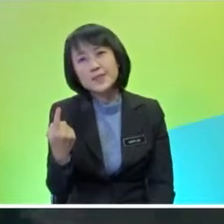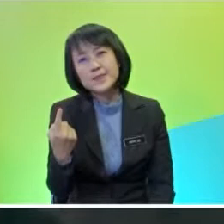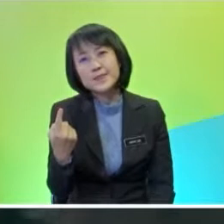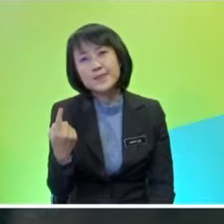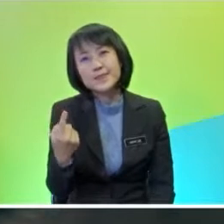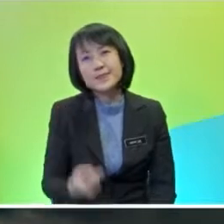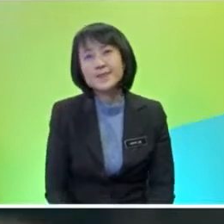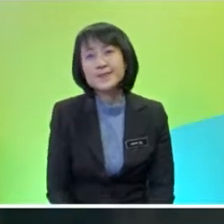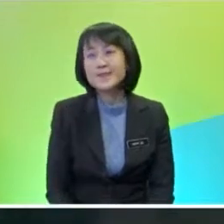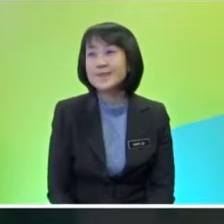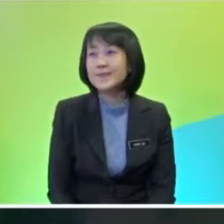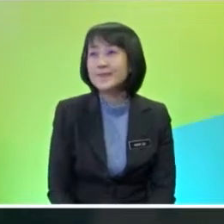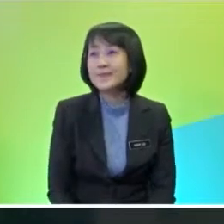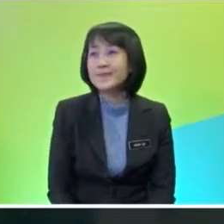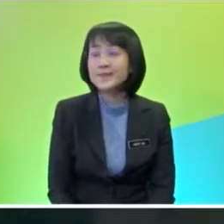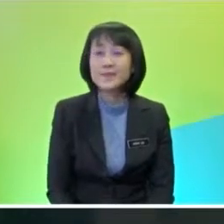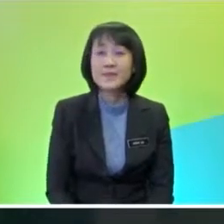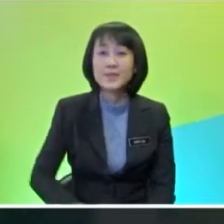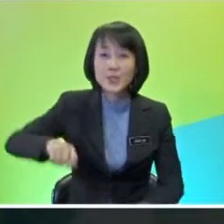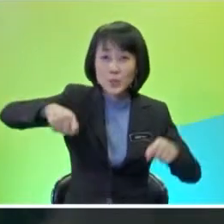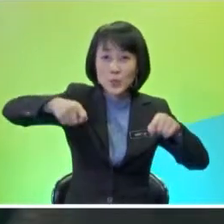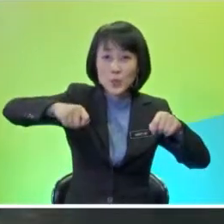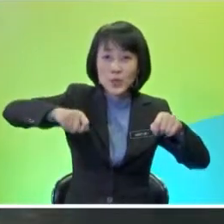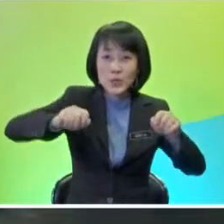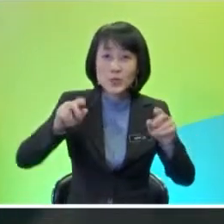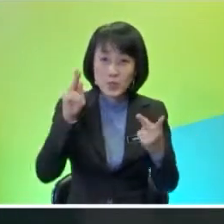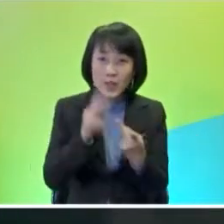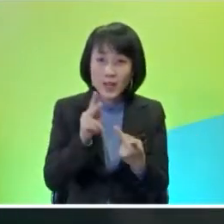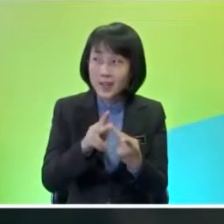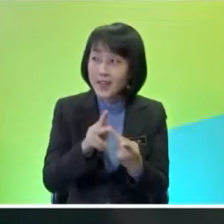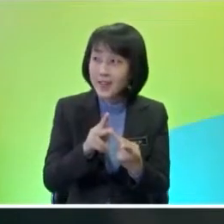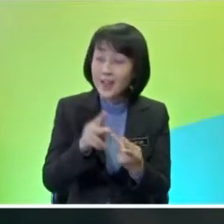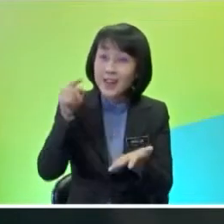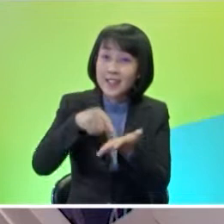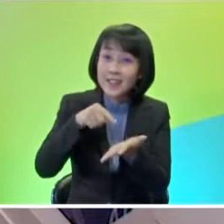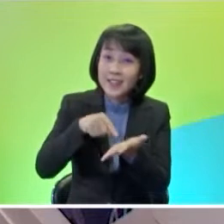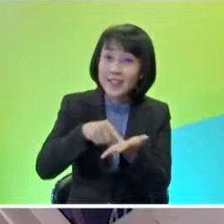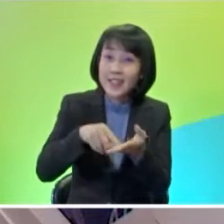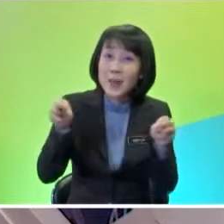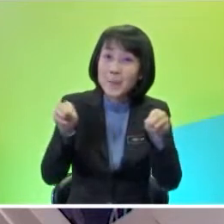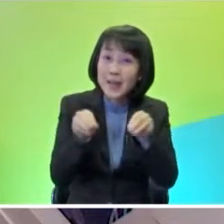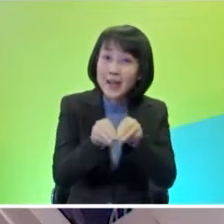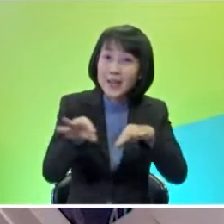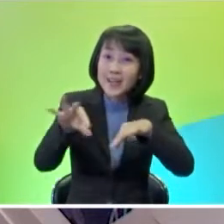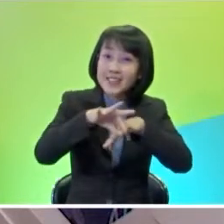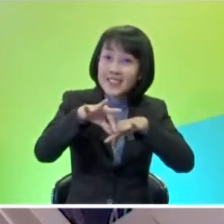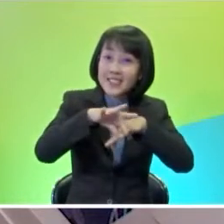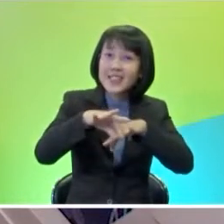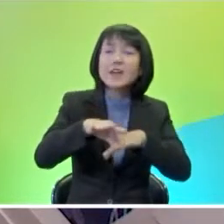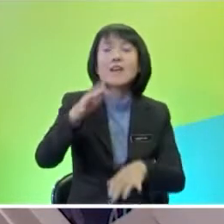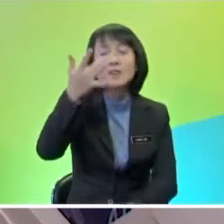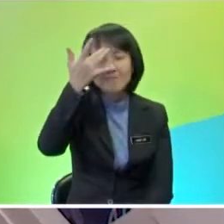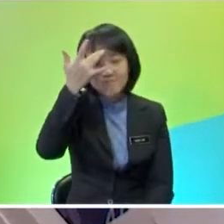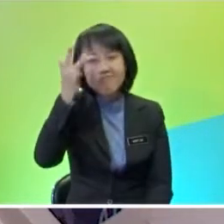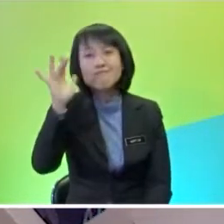pemutar Scroll sesuai lah nih nih nih aku tuh cincin Oh pandai